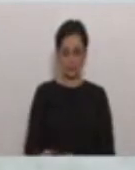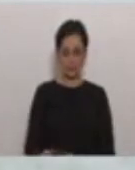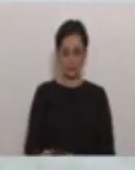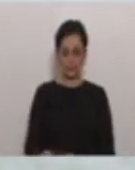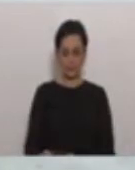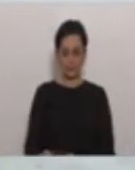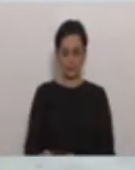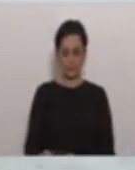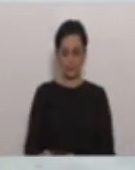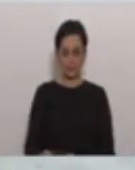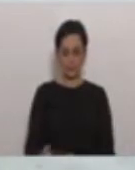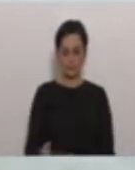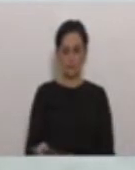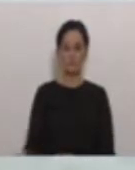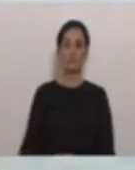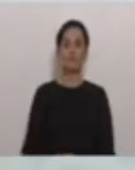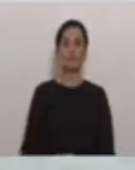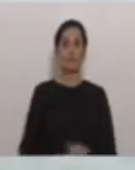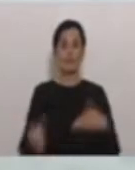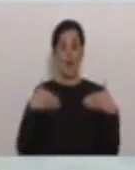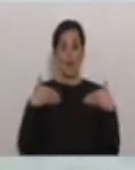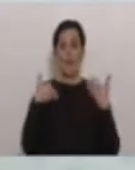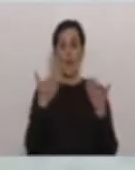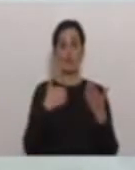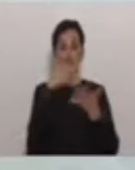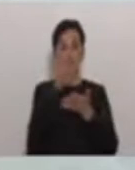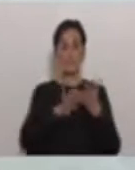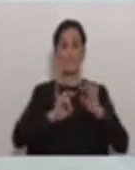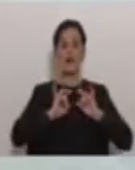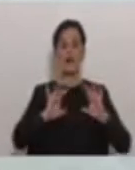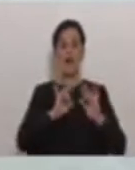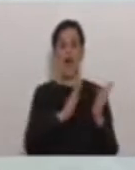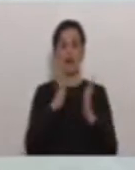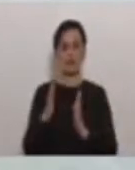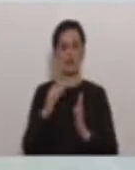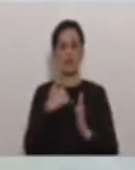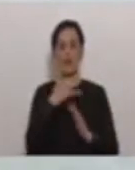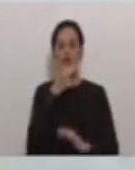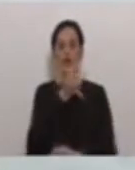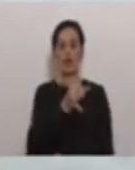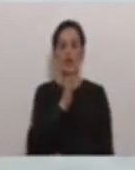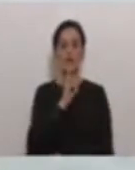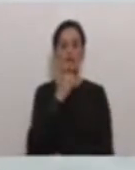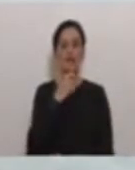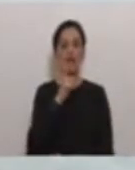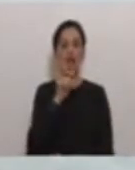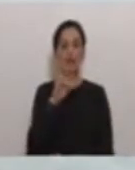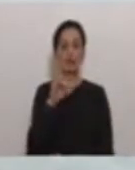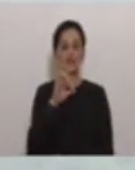მოგესალმებით. სანამ ჩემს განცხადებაზე გადავალ, არ შემიძლია არ გამოვეხმაურო ქალბატონი ხათუნა სამიძის